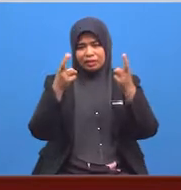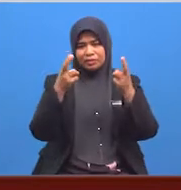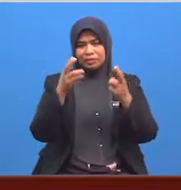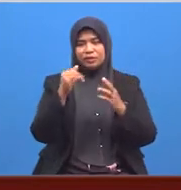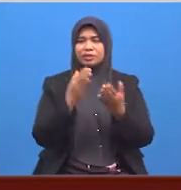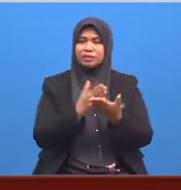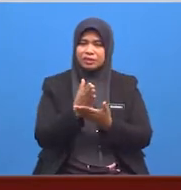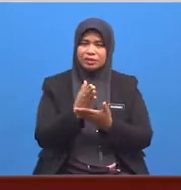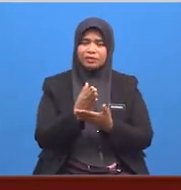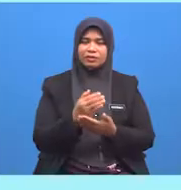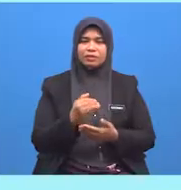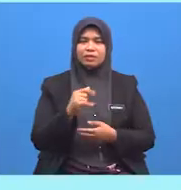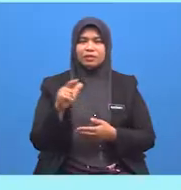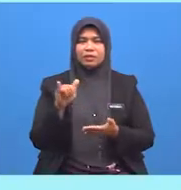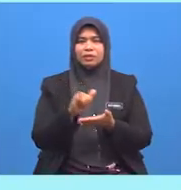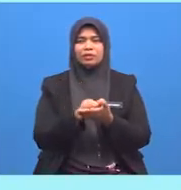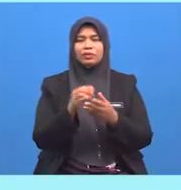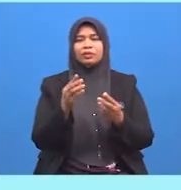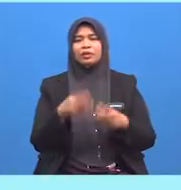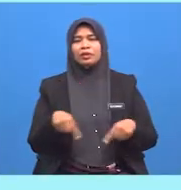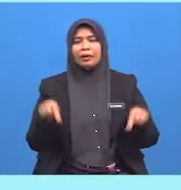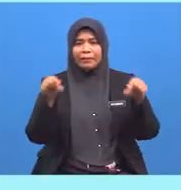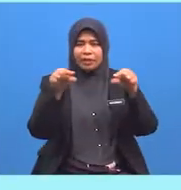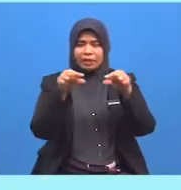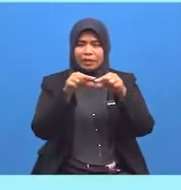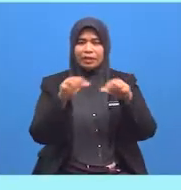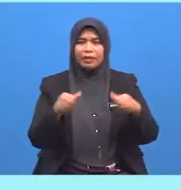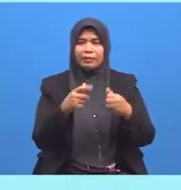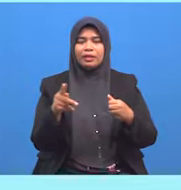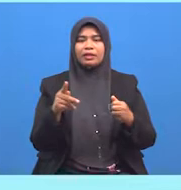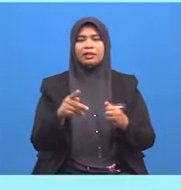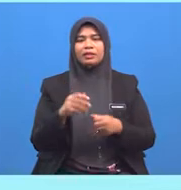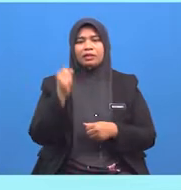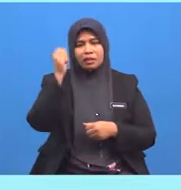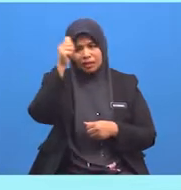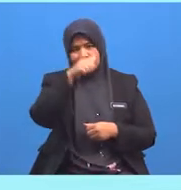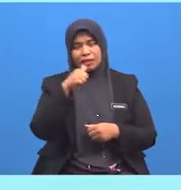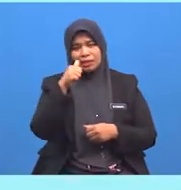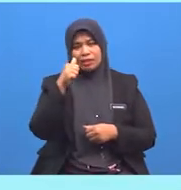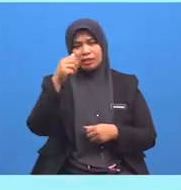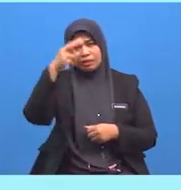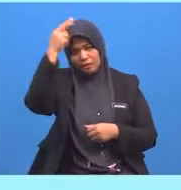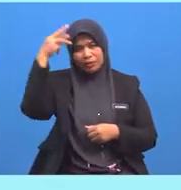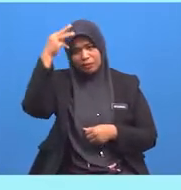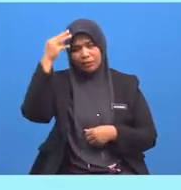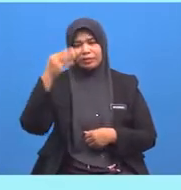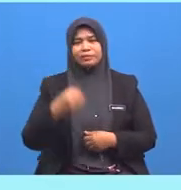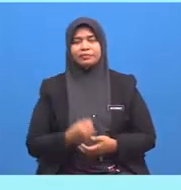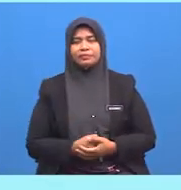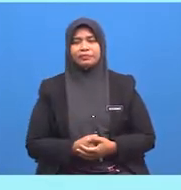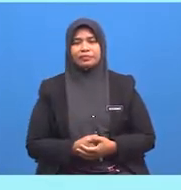yaitu berkaitan kepentingan mengamalkan akhlak Nabi Muhammad Shallallahu Alaihi